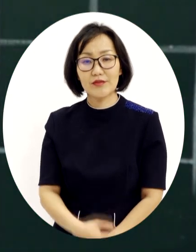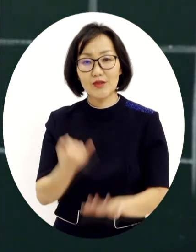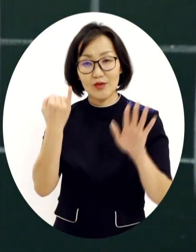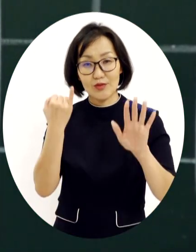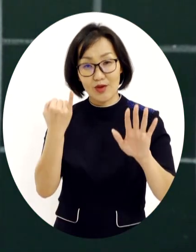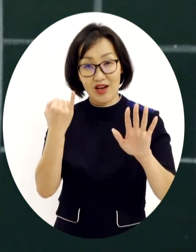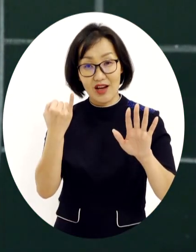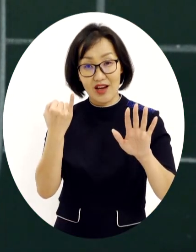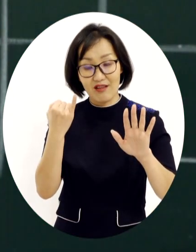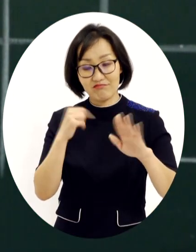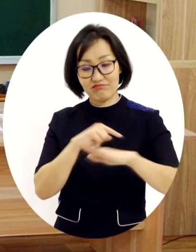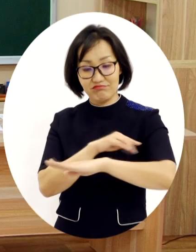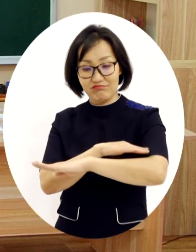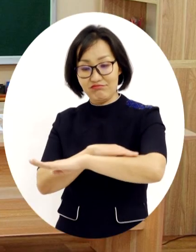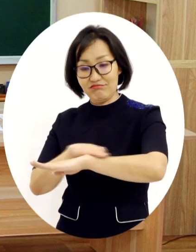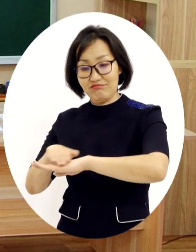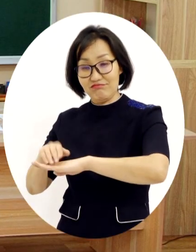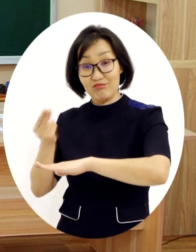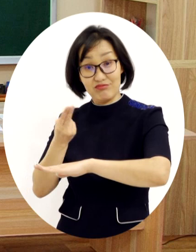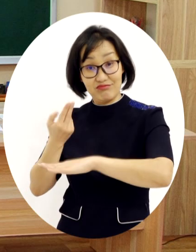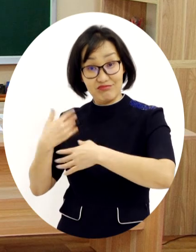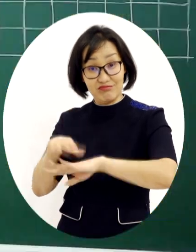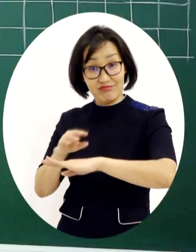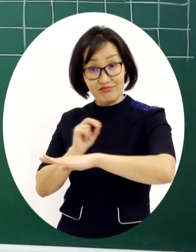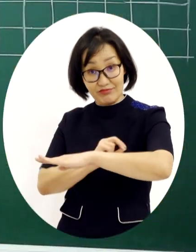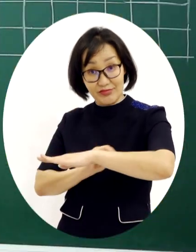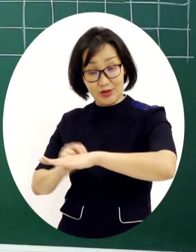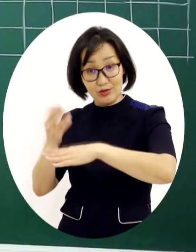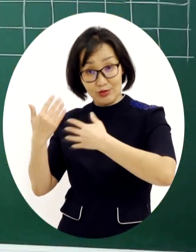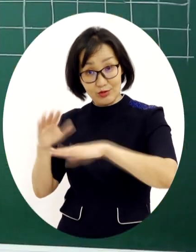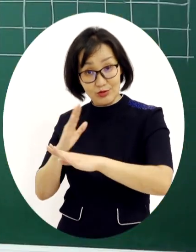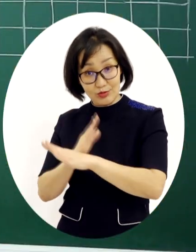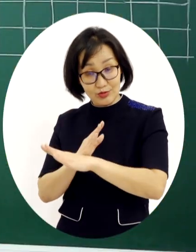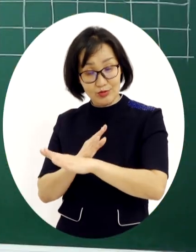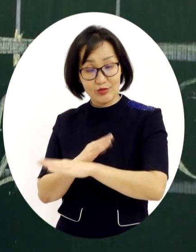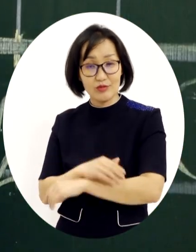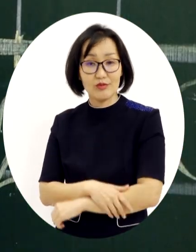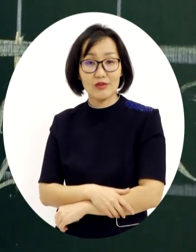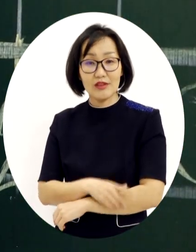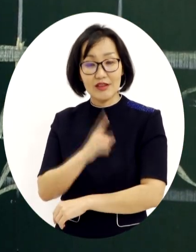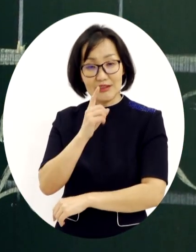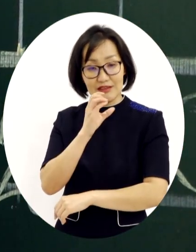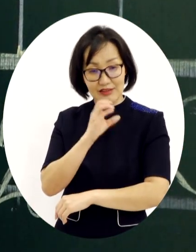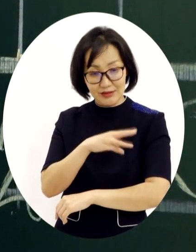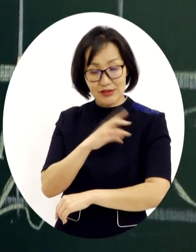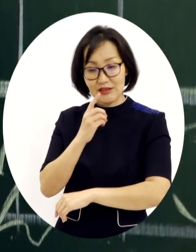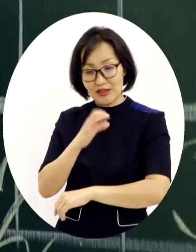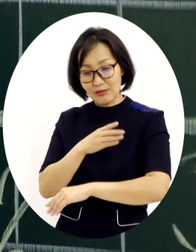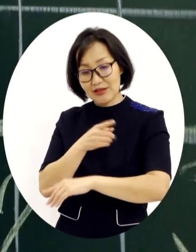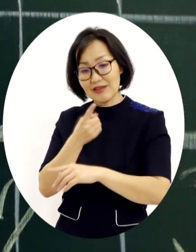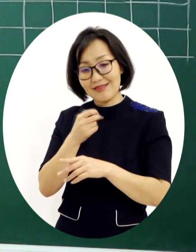6 см зурчих нь байна, тийм үү? Босоо тэнхлэгээ татъя. 6 см хэрчим татъя. Мөн 1